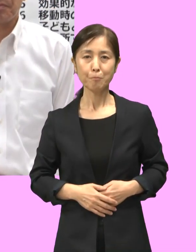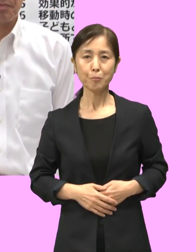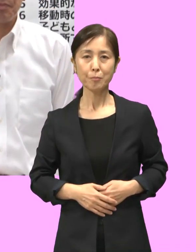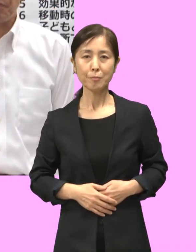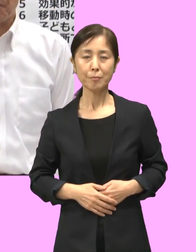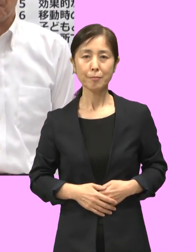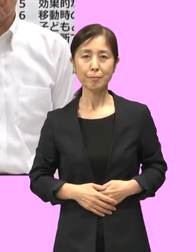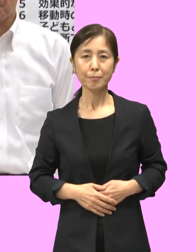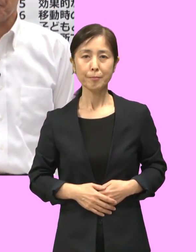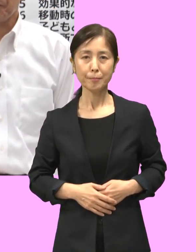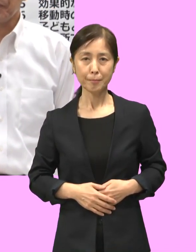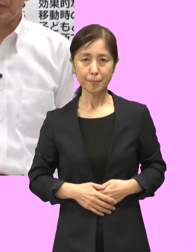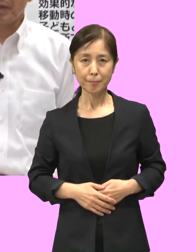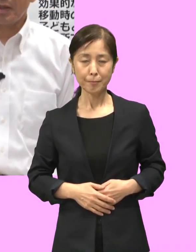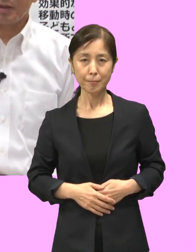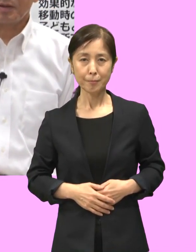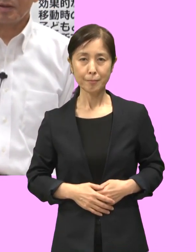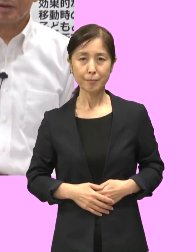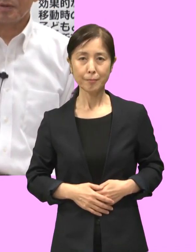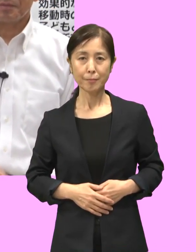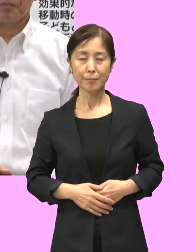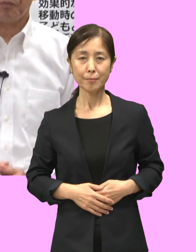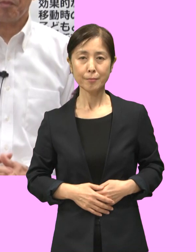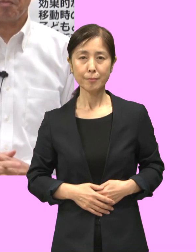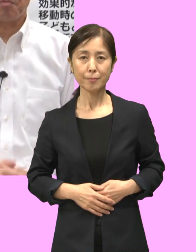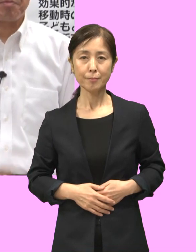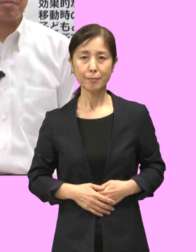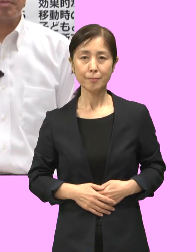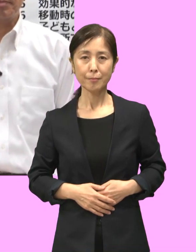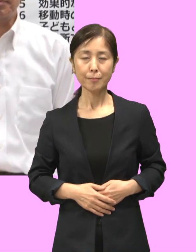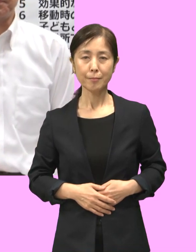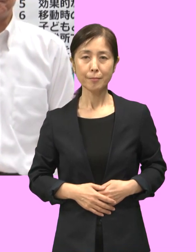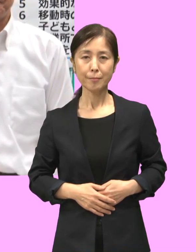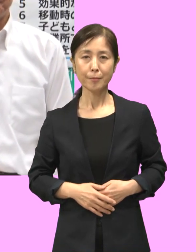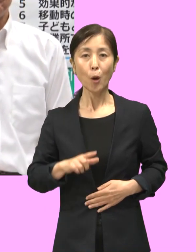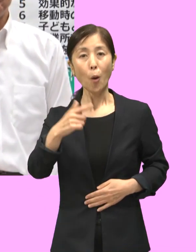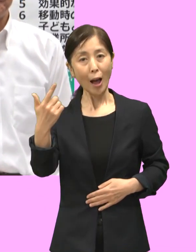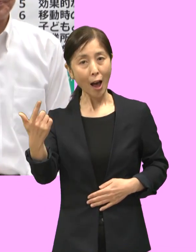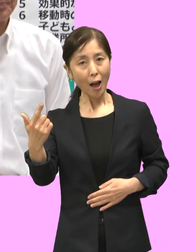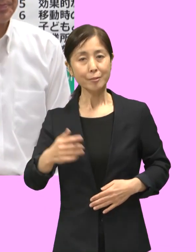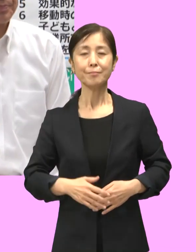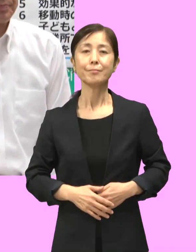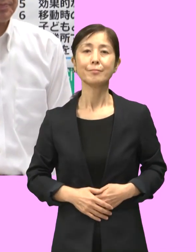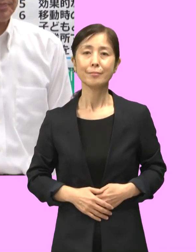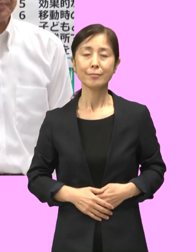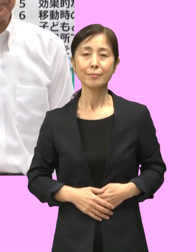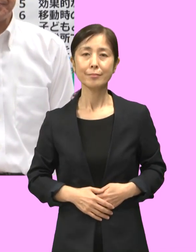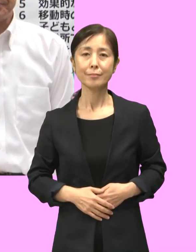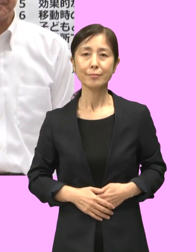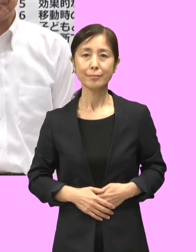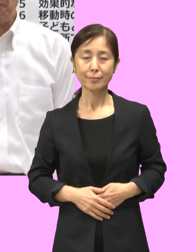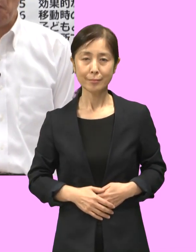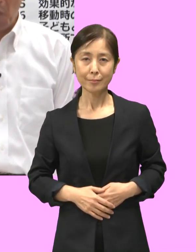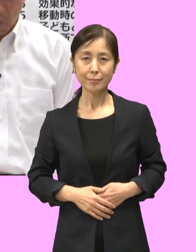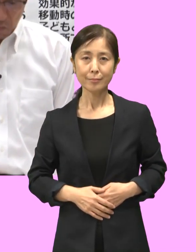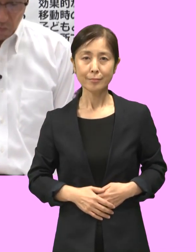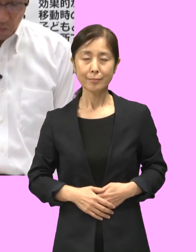宇木さん、マイク切っていただいていいですか。はい、ありがとうございます。他にございますか。中央テレビさ